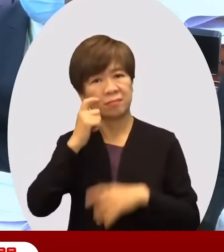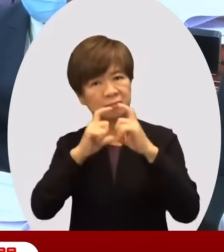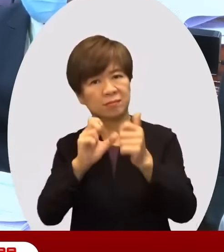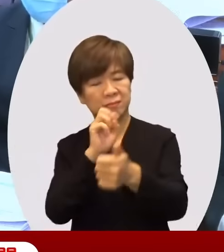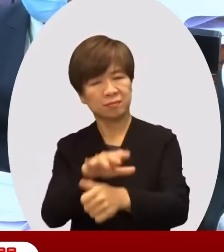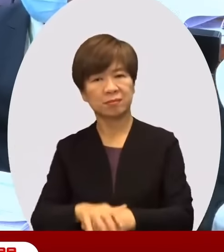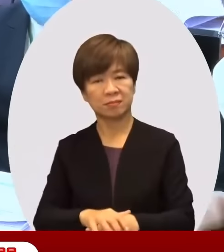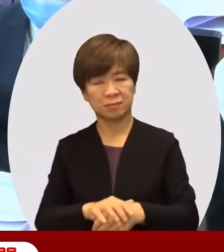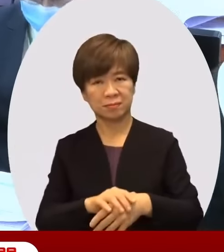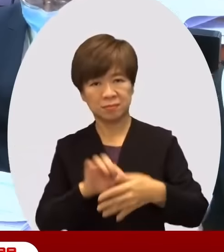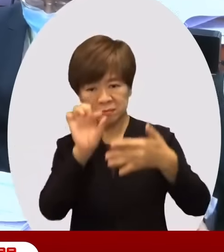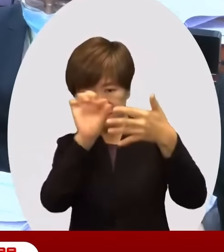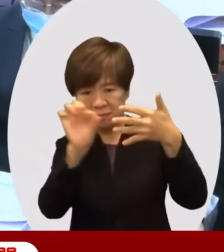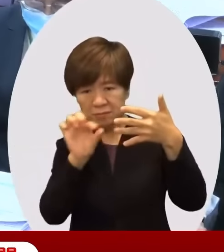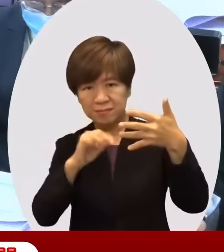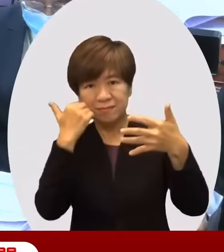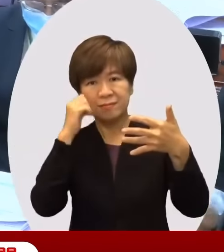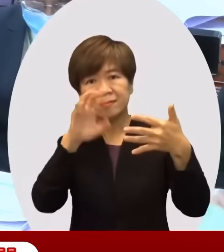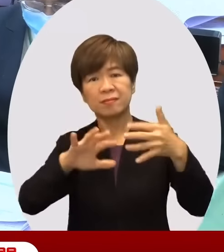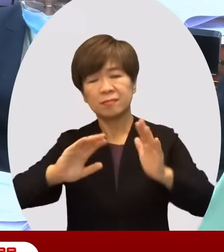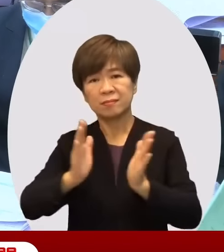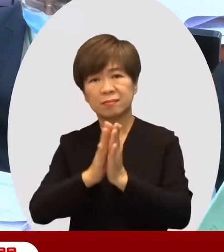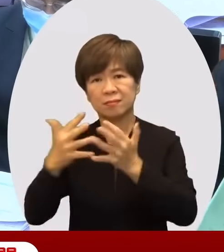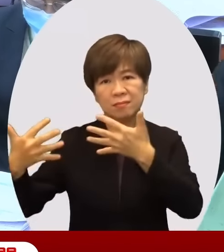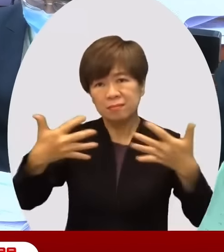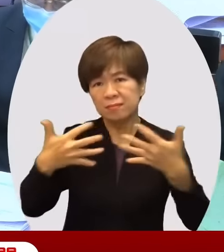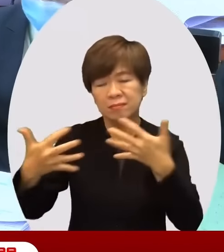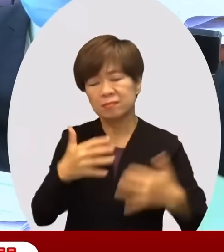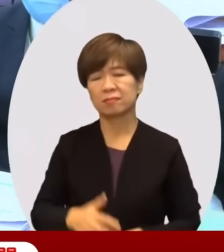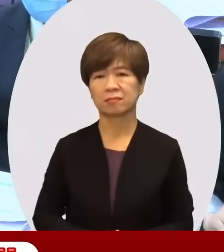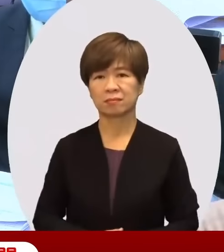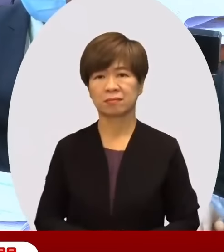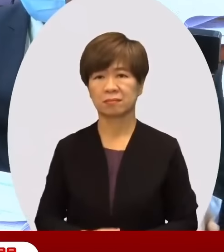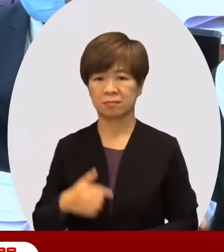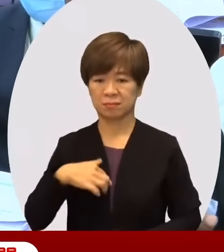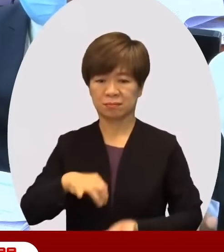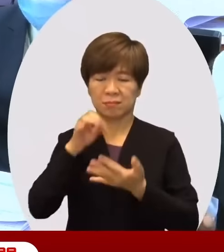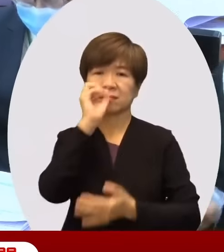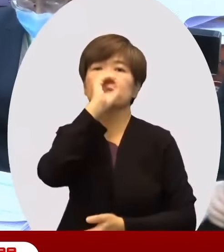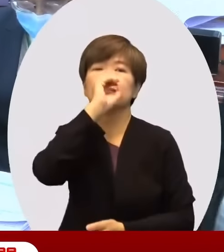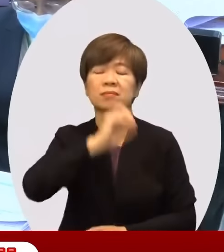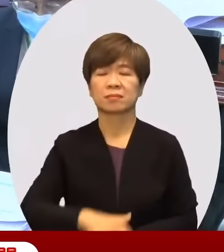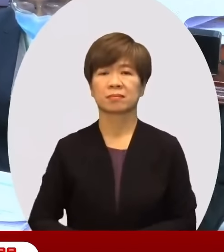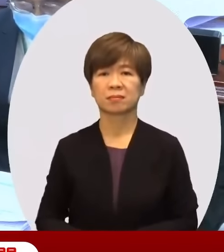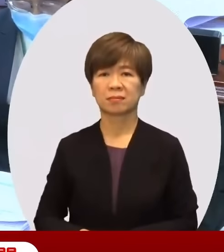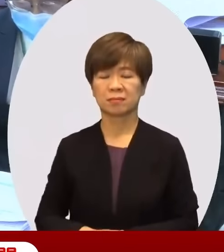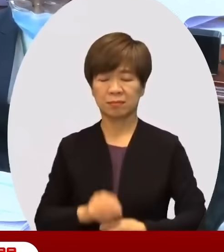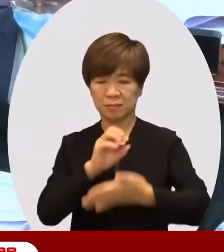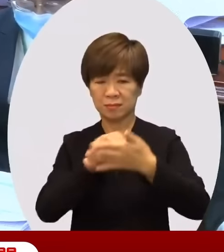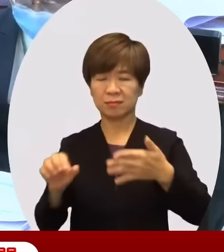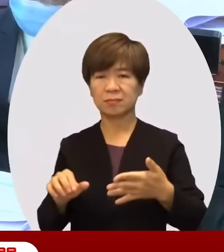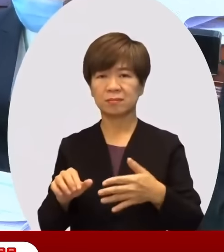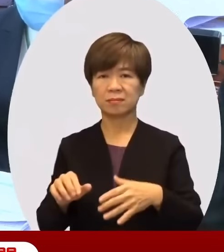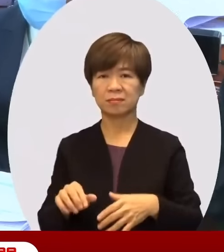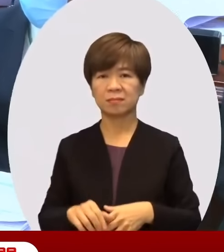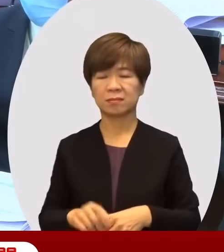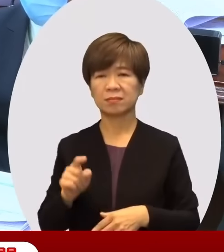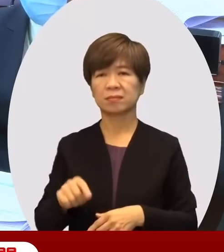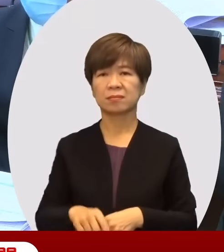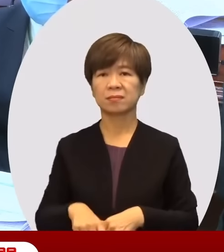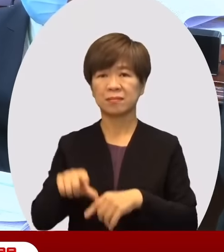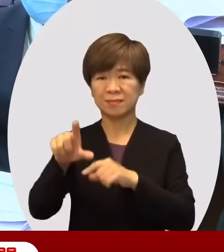条哪一个文字写即问即答？我从来没有写即问即答。那你说你不是写依序即时回答